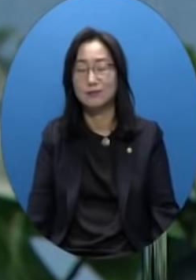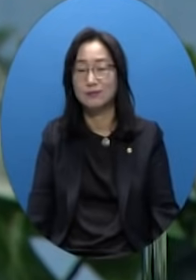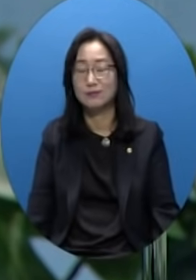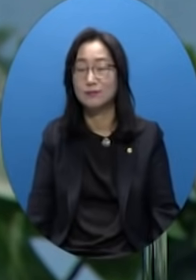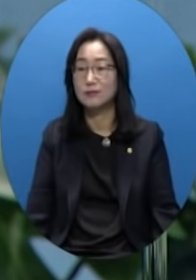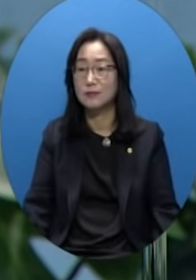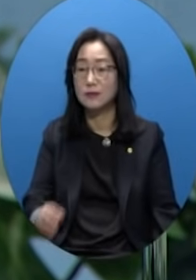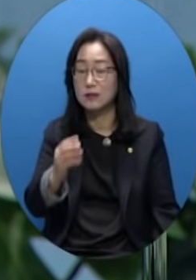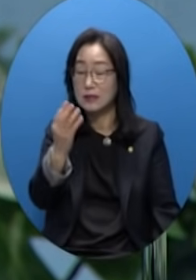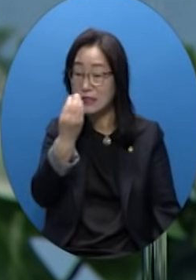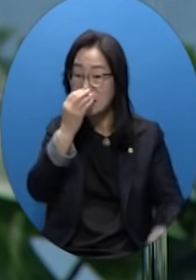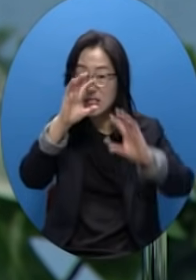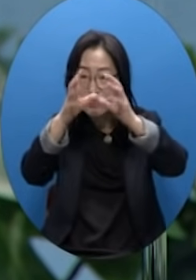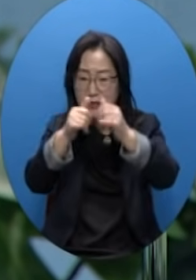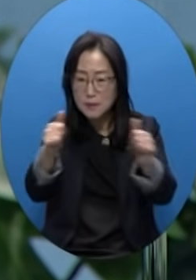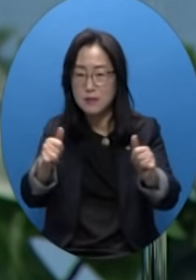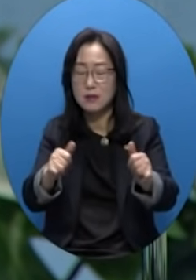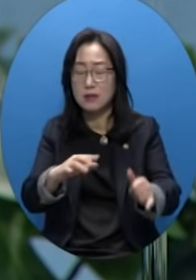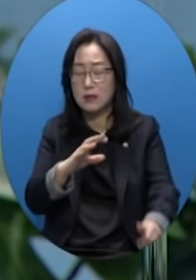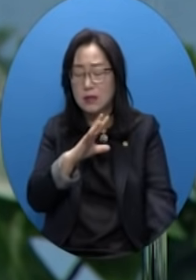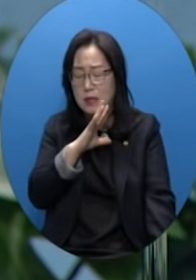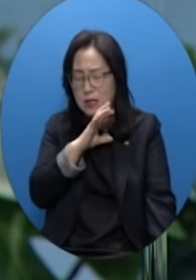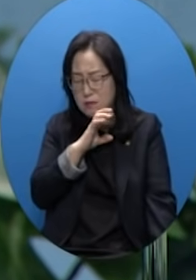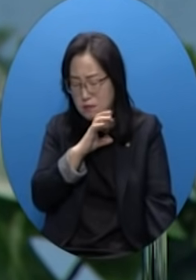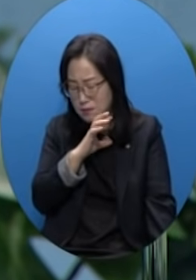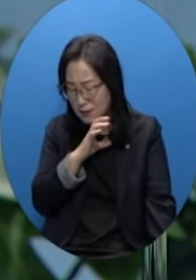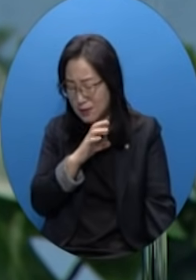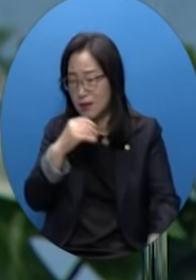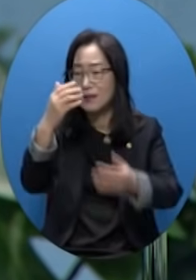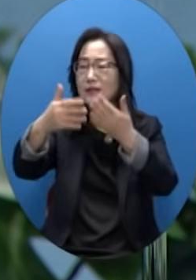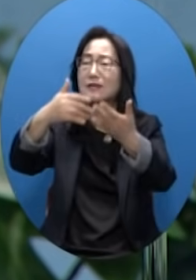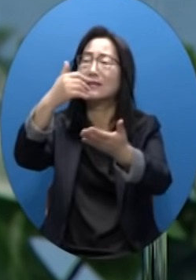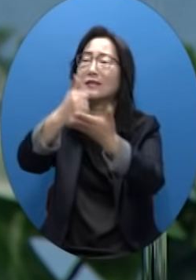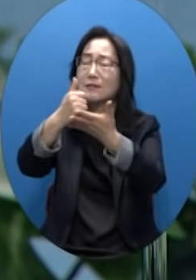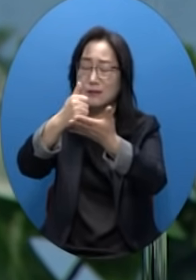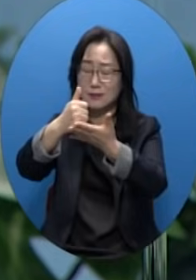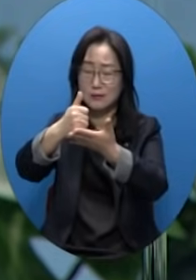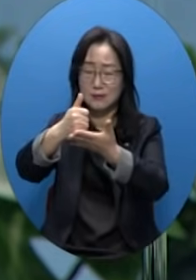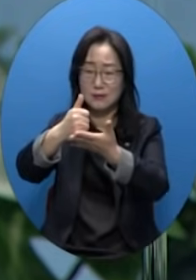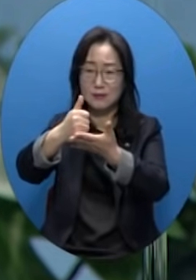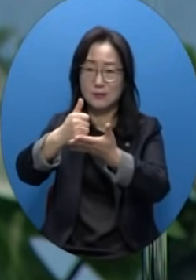쟤들이 불평하는 목사도 하루 앞에